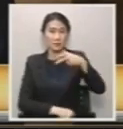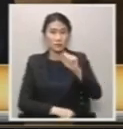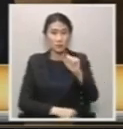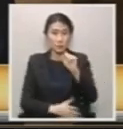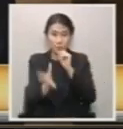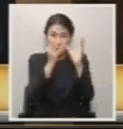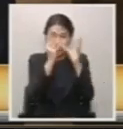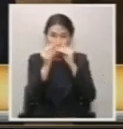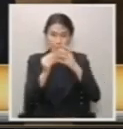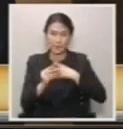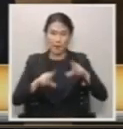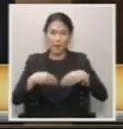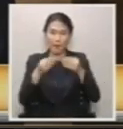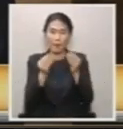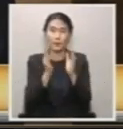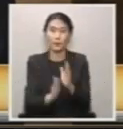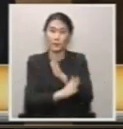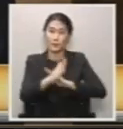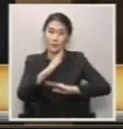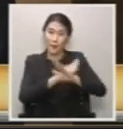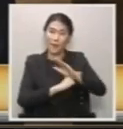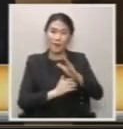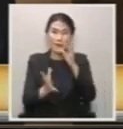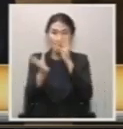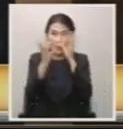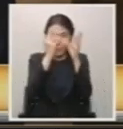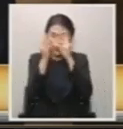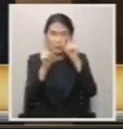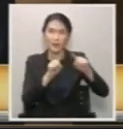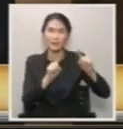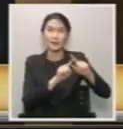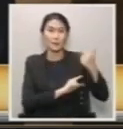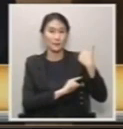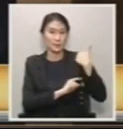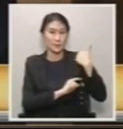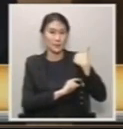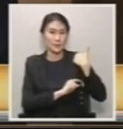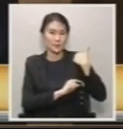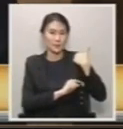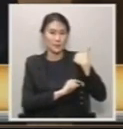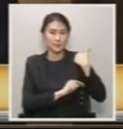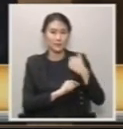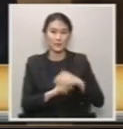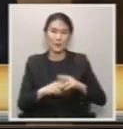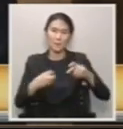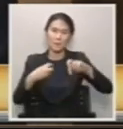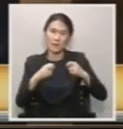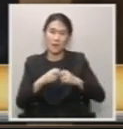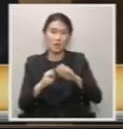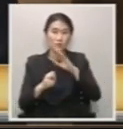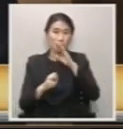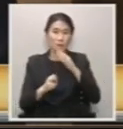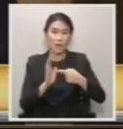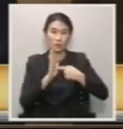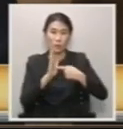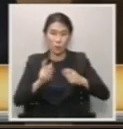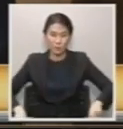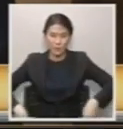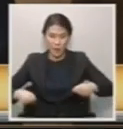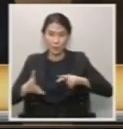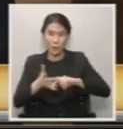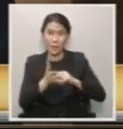ตรียมให้คนพิการนั้นได้สามารถเรียนรู้ที่ไม่สามารถมีปัญหาเรื่องความเคลื่อนไหวสาม